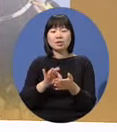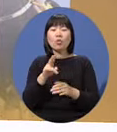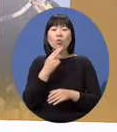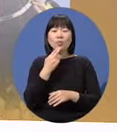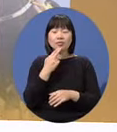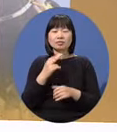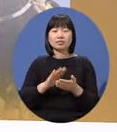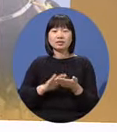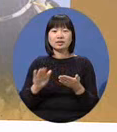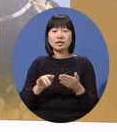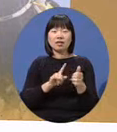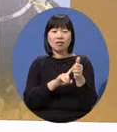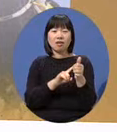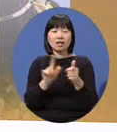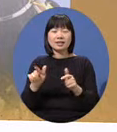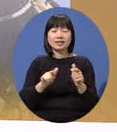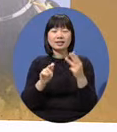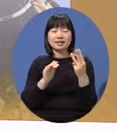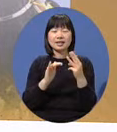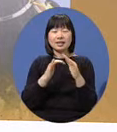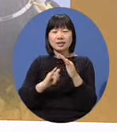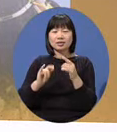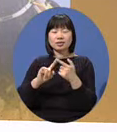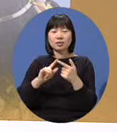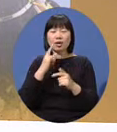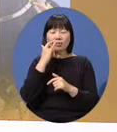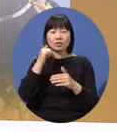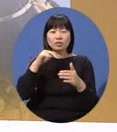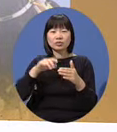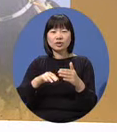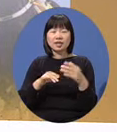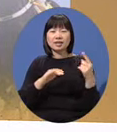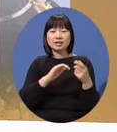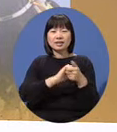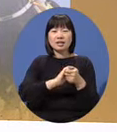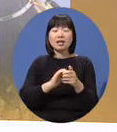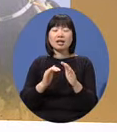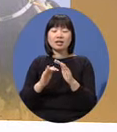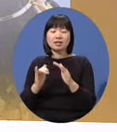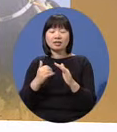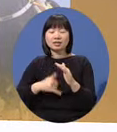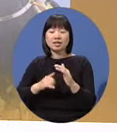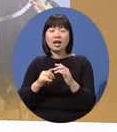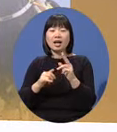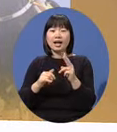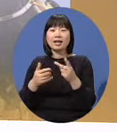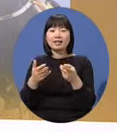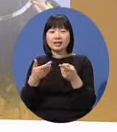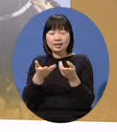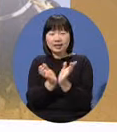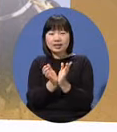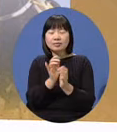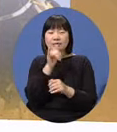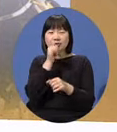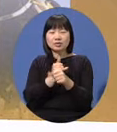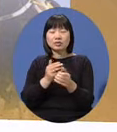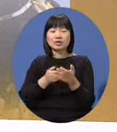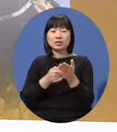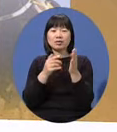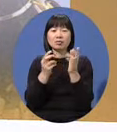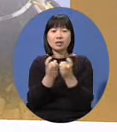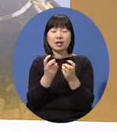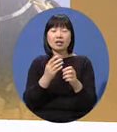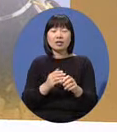없습니다. 대상은 1일 3가족, 부모 중 1인과 자녀가 함께 한 팀을 이룰 수가 있고요. 신청